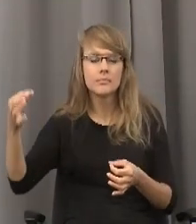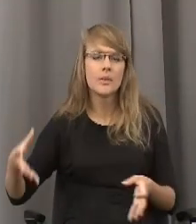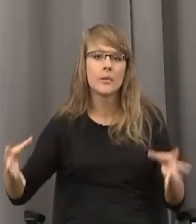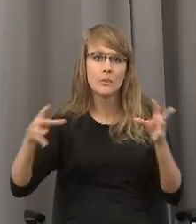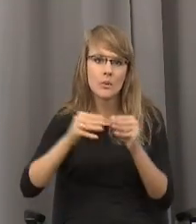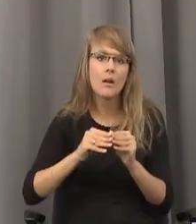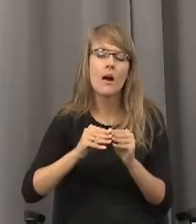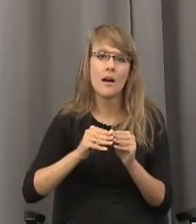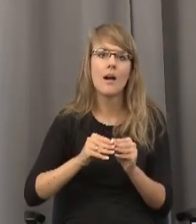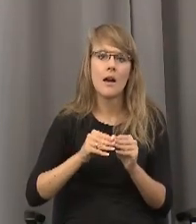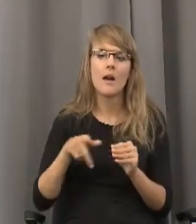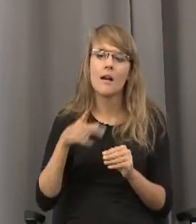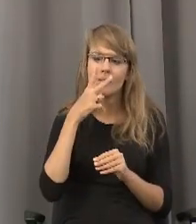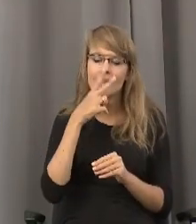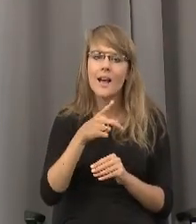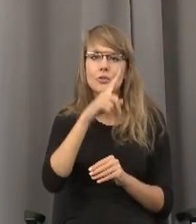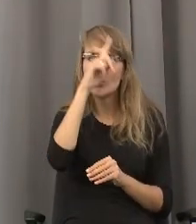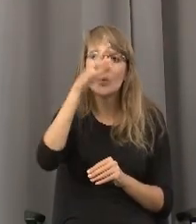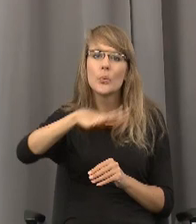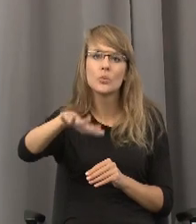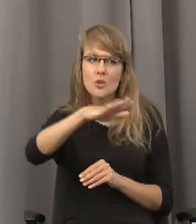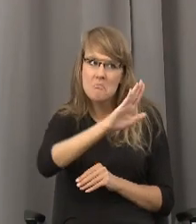świadomości społecznej.